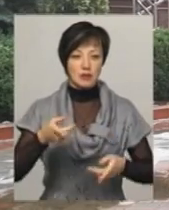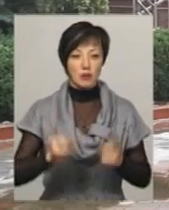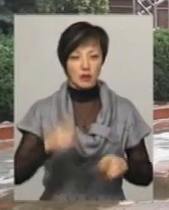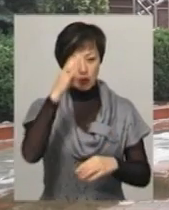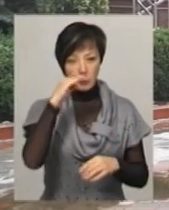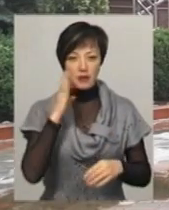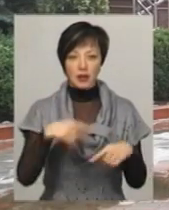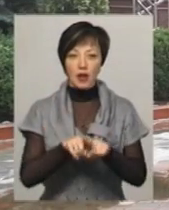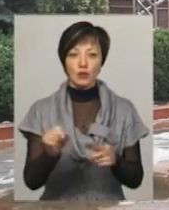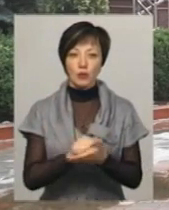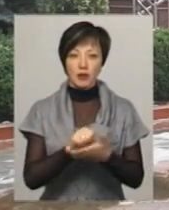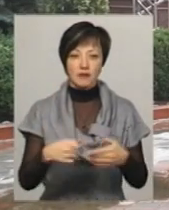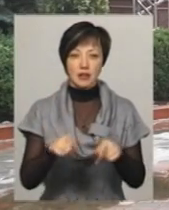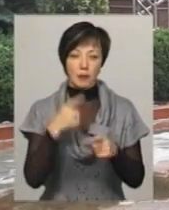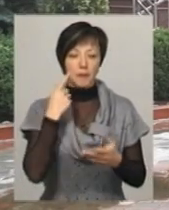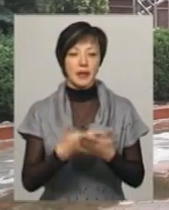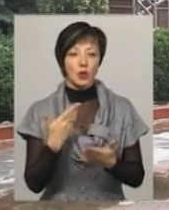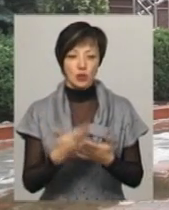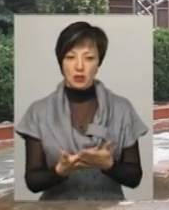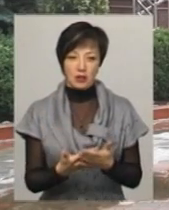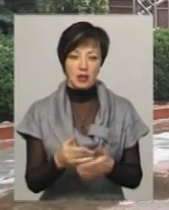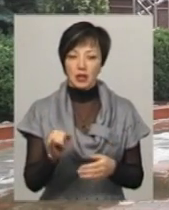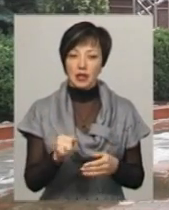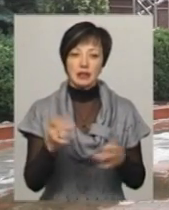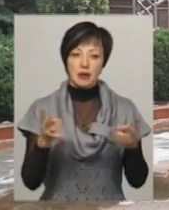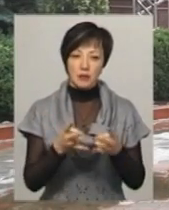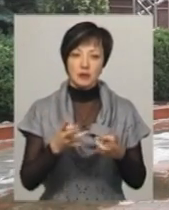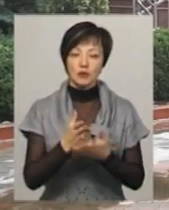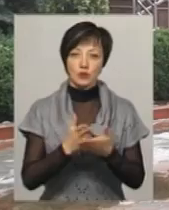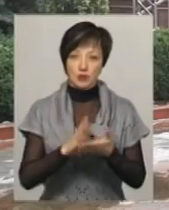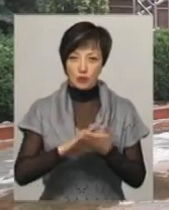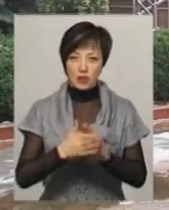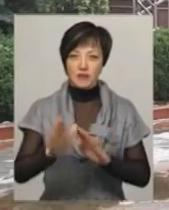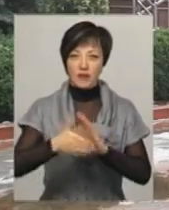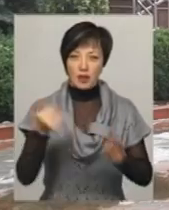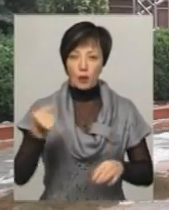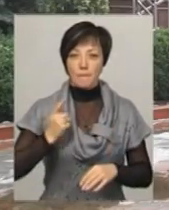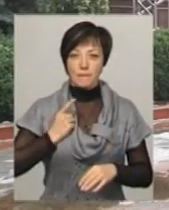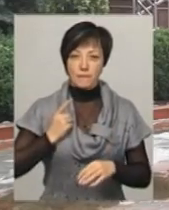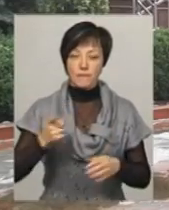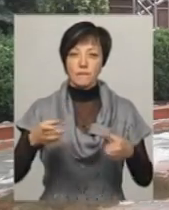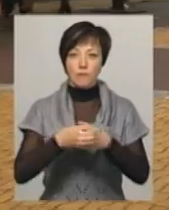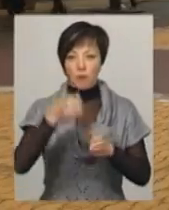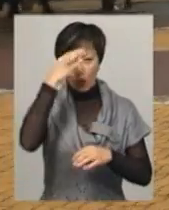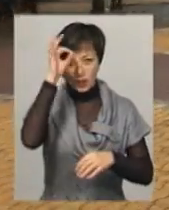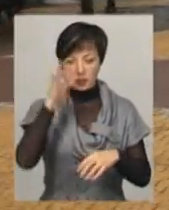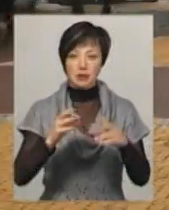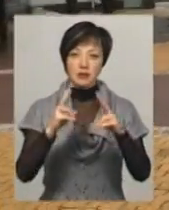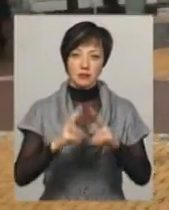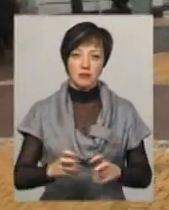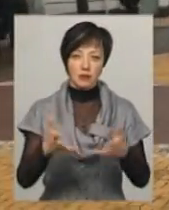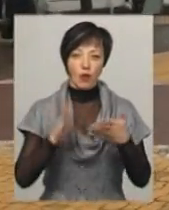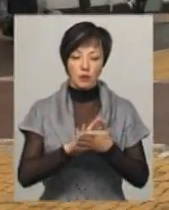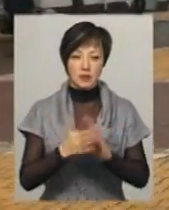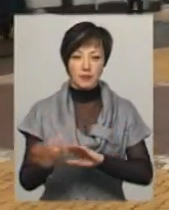батьків, то такі документи, напевно, все ж таки підозрілі. І заслуговує така ситуація виклику слідчо-оперативної групи для з'ясування всіх обставин по суті. У Хмельницькій